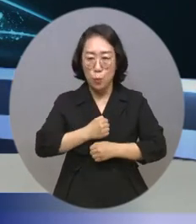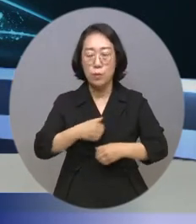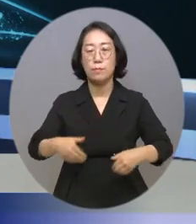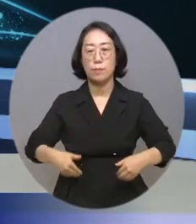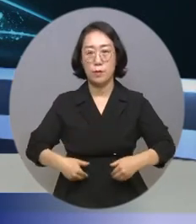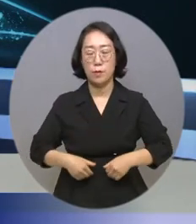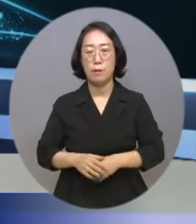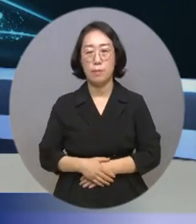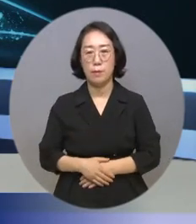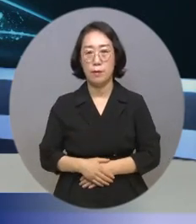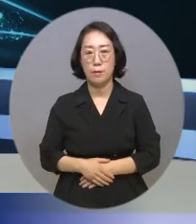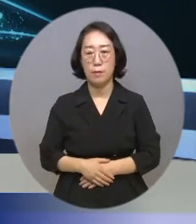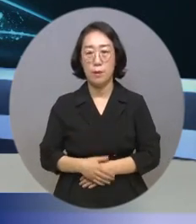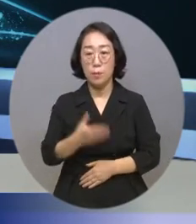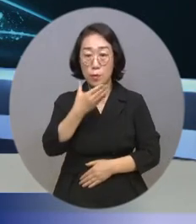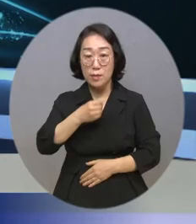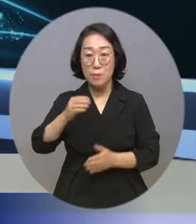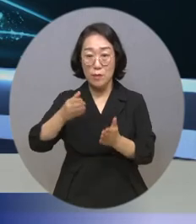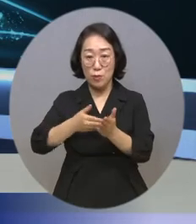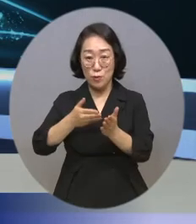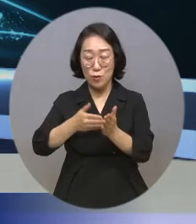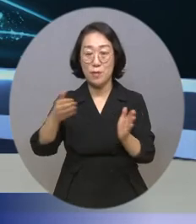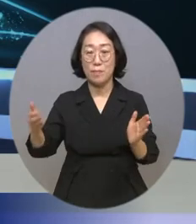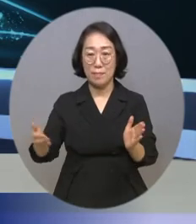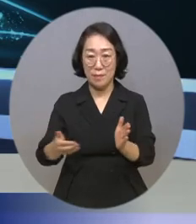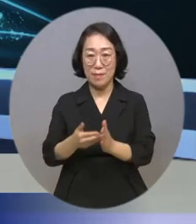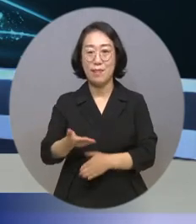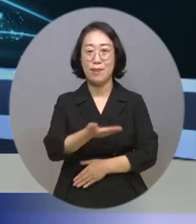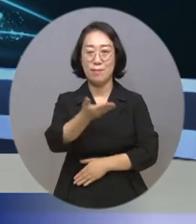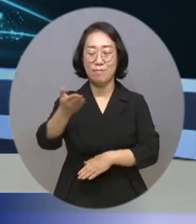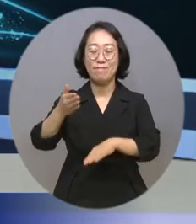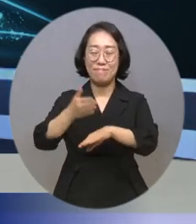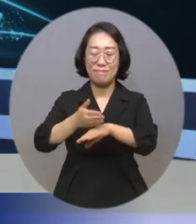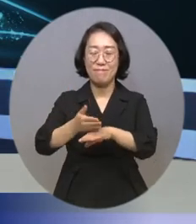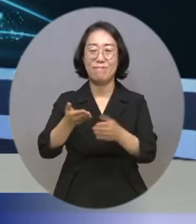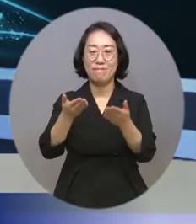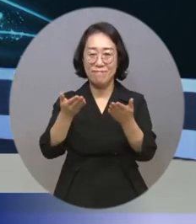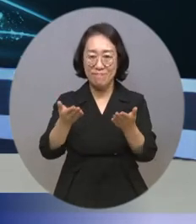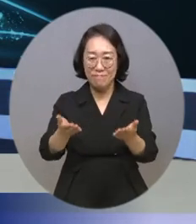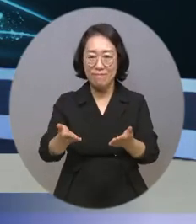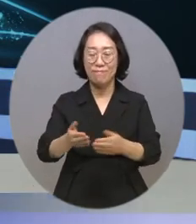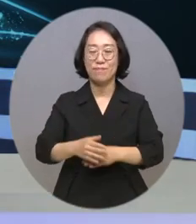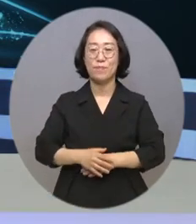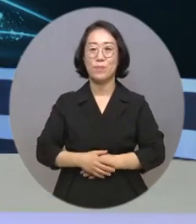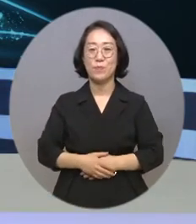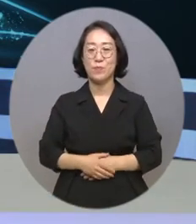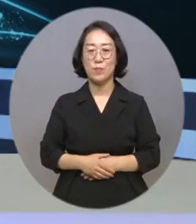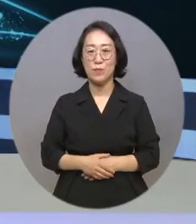필요하겠습니다. 이상 복지TV 뉴스를 마칩니다. 시청해주신 여러분 고맙습니다.